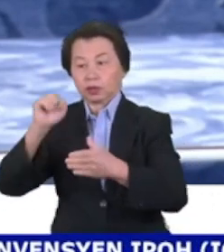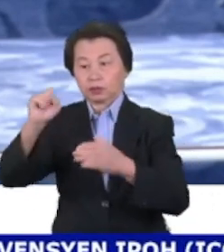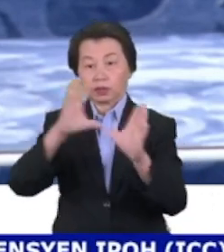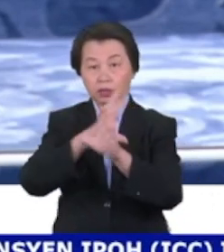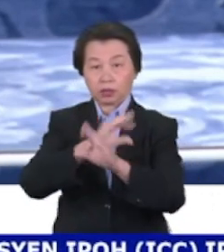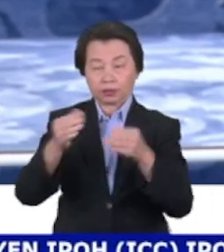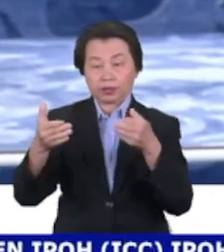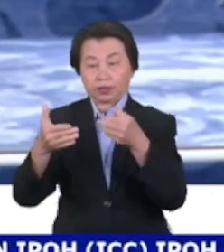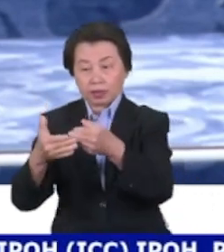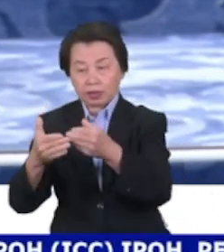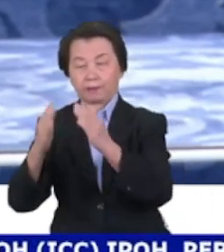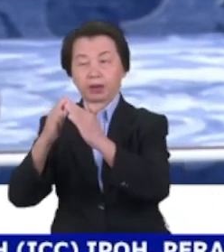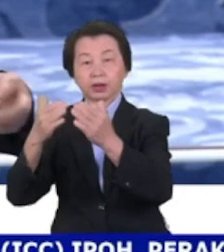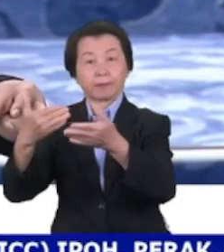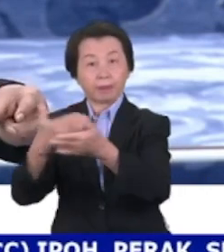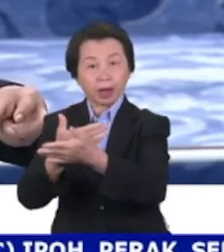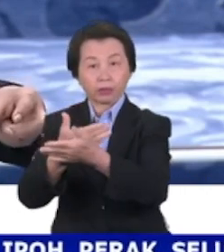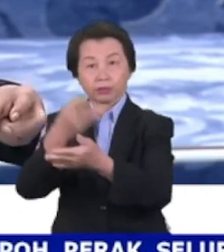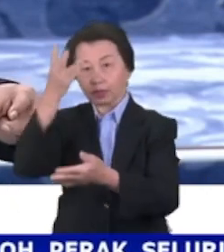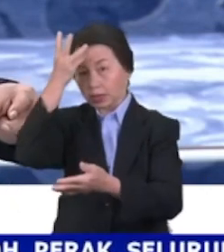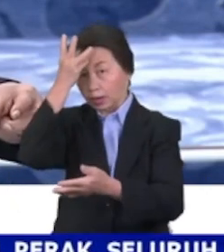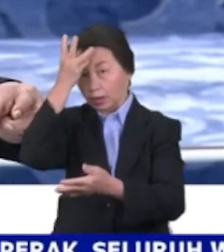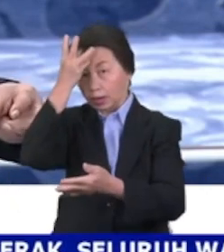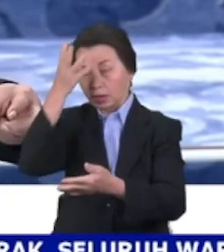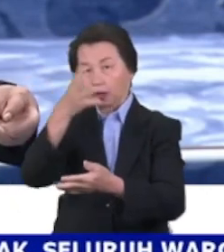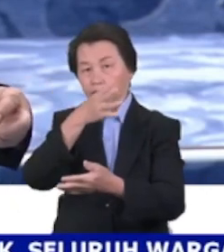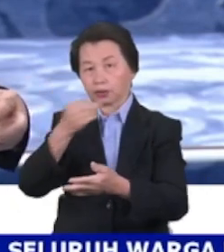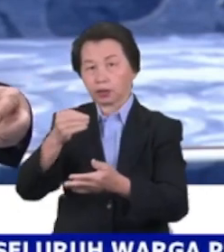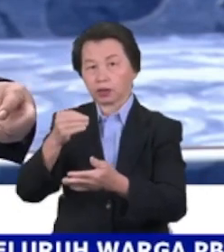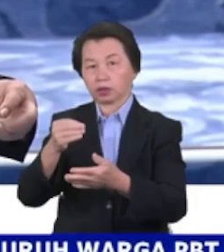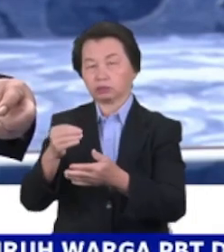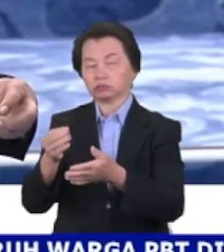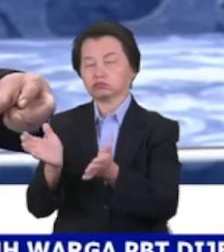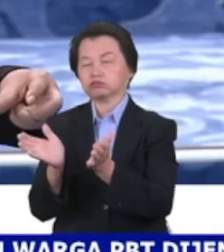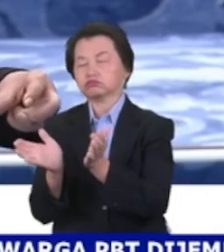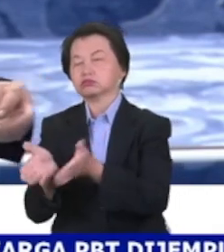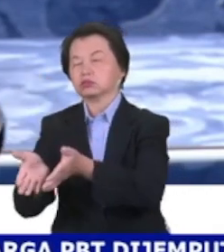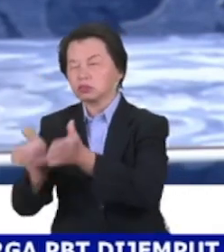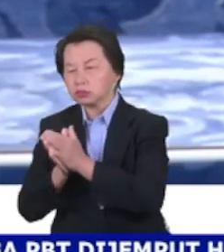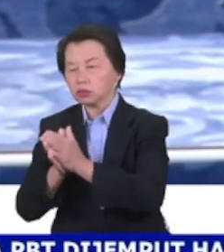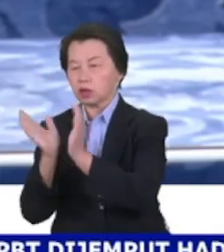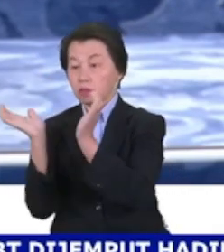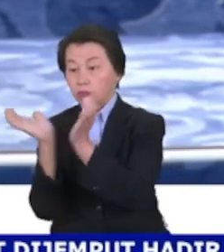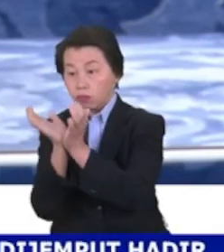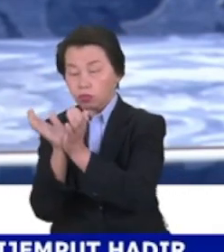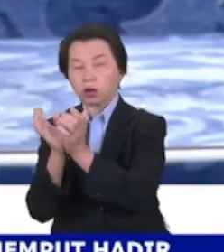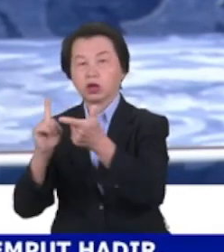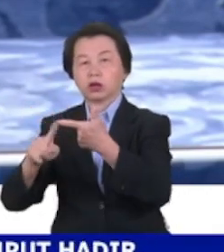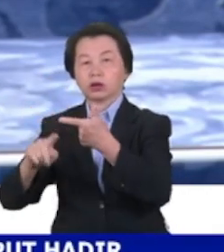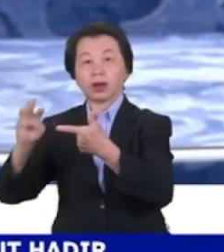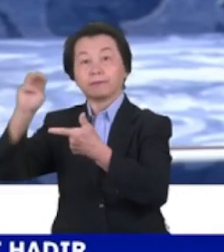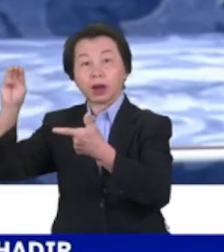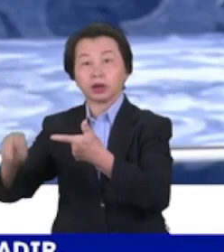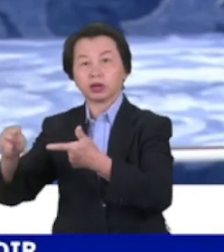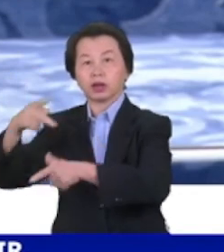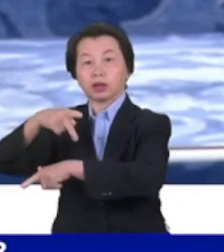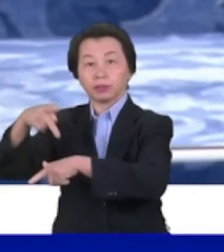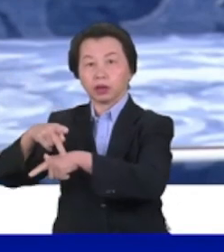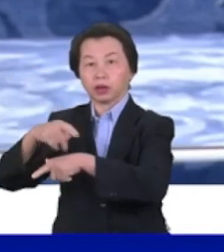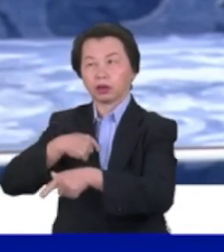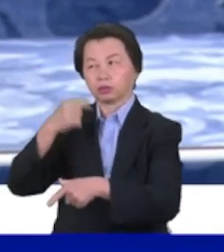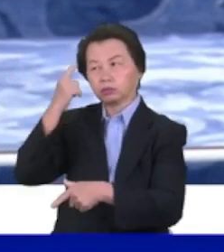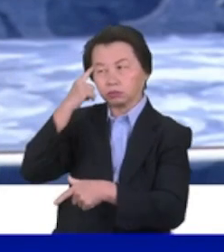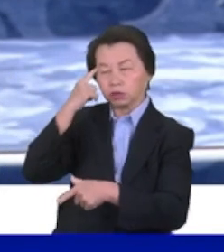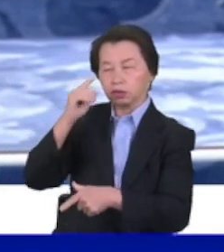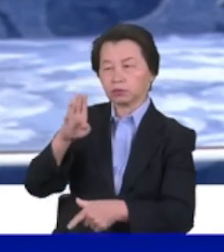dengan ibu kota baru dan dengan gesaan Brunei dan Manila, saya anggap sekali lagi lah BIMP